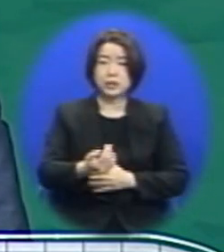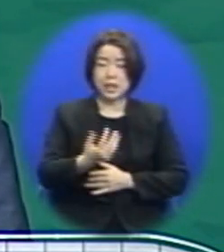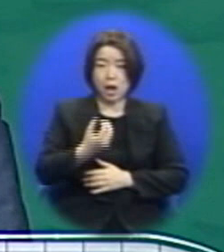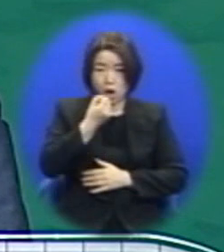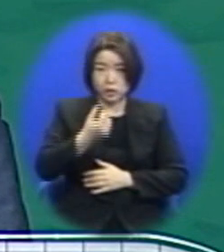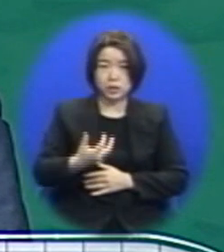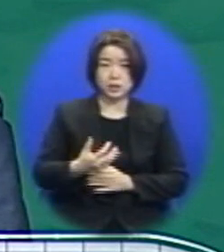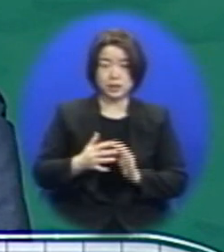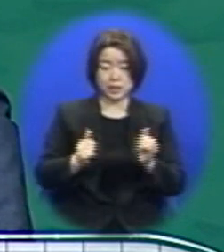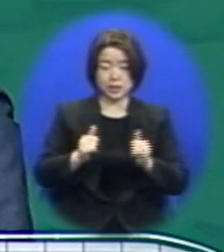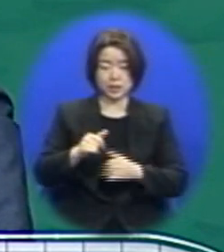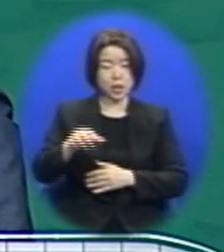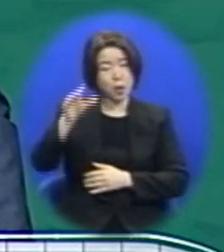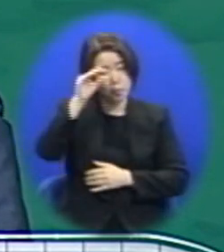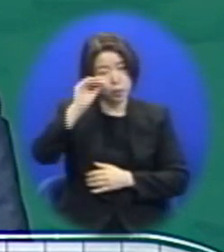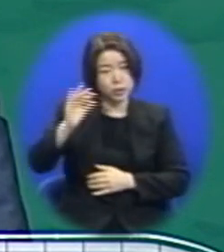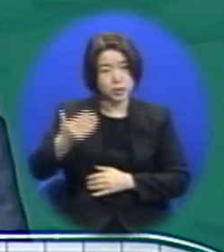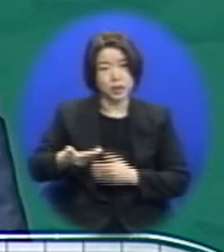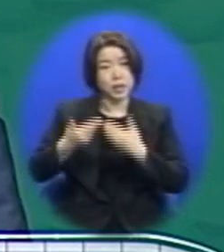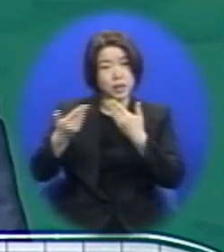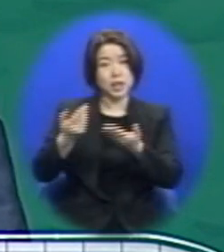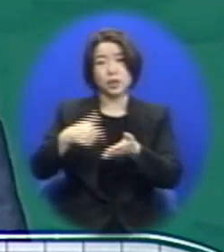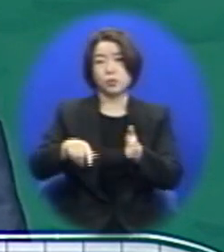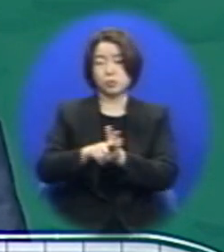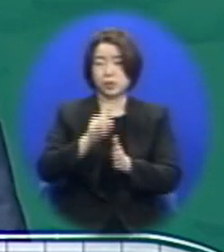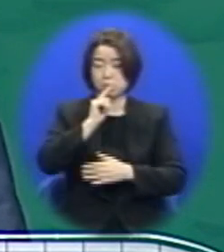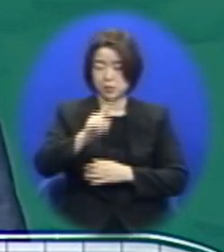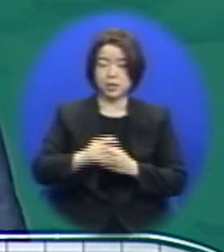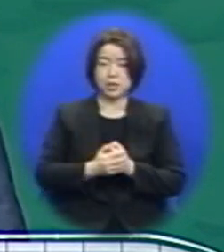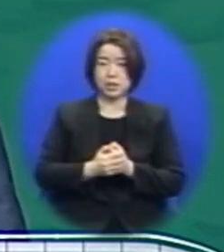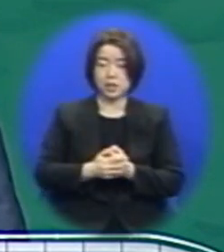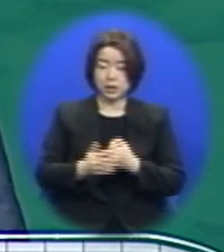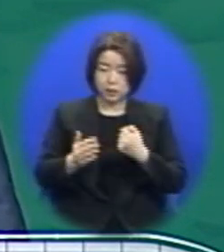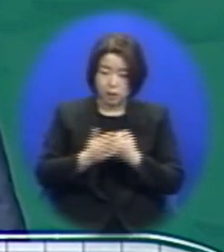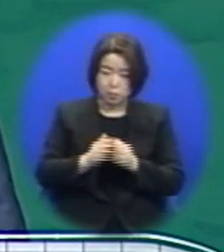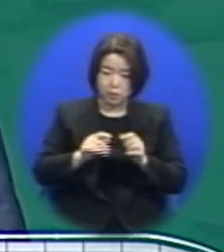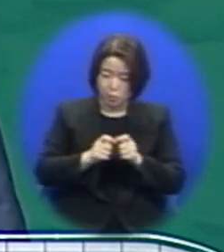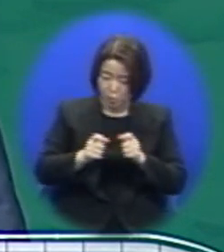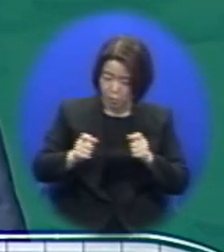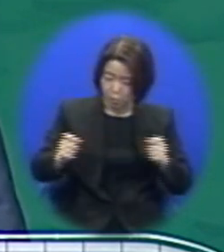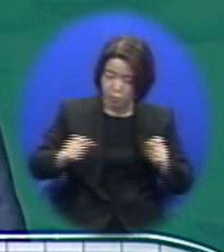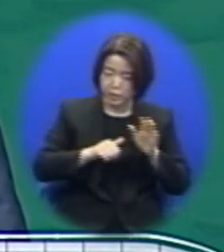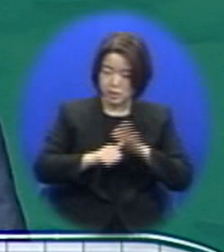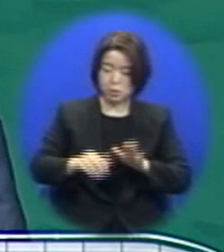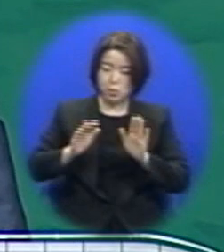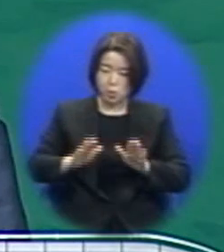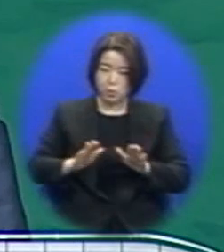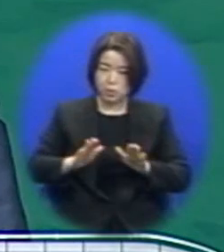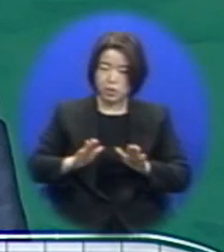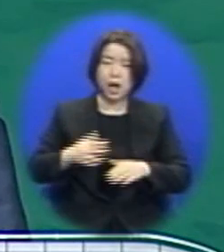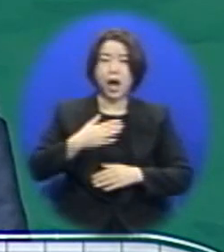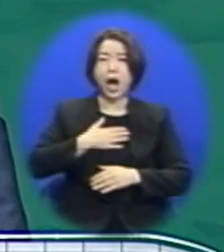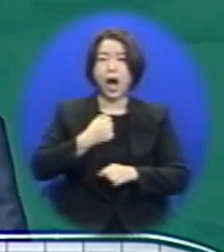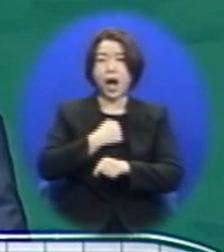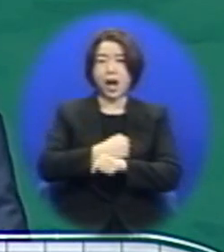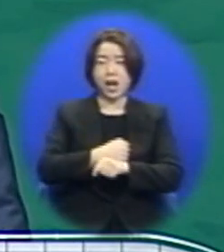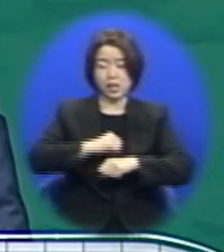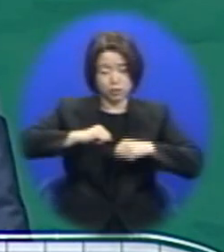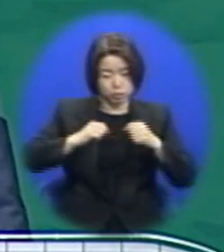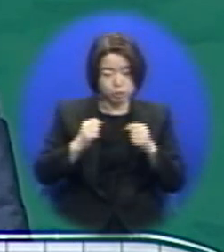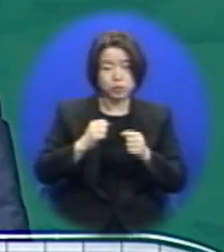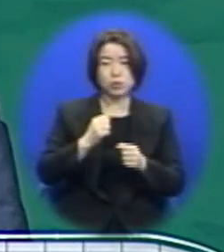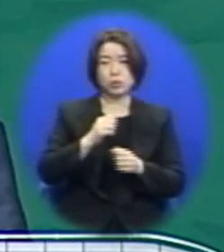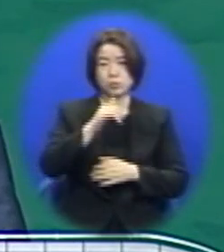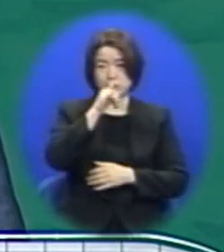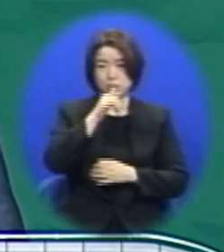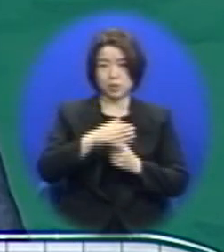하심이라. 그래서 오래 참음을 오늘의 적용으로 묵상했습니다. 그런데 큐티를 마치자마자